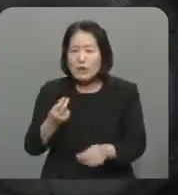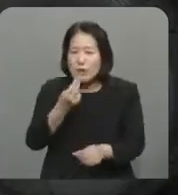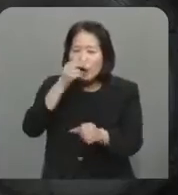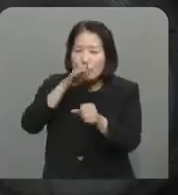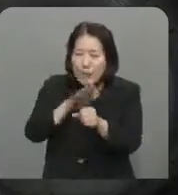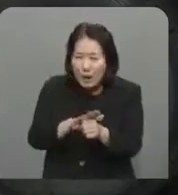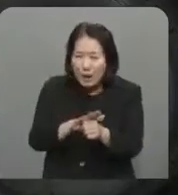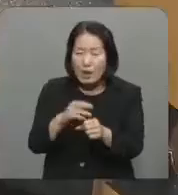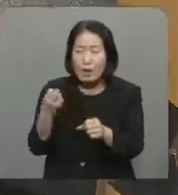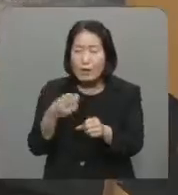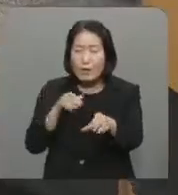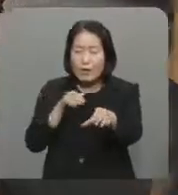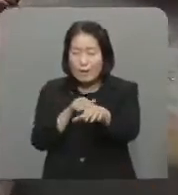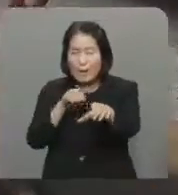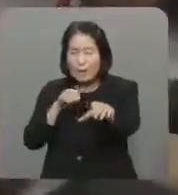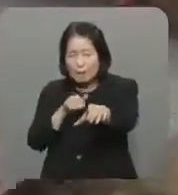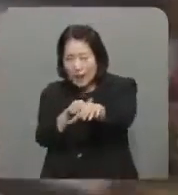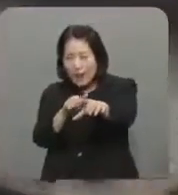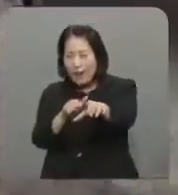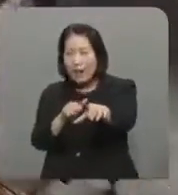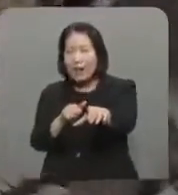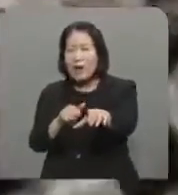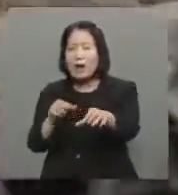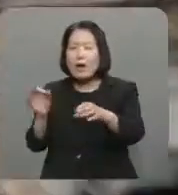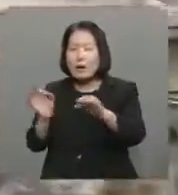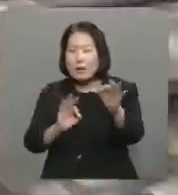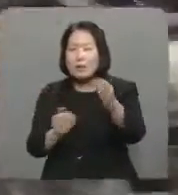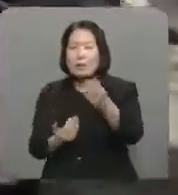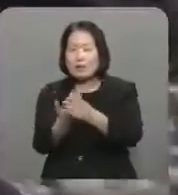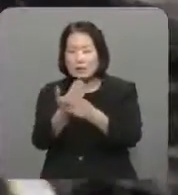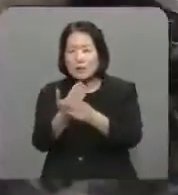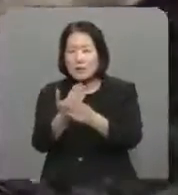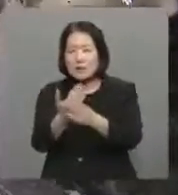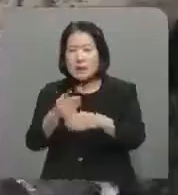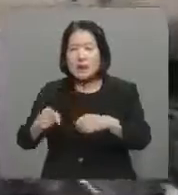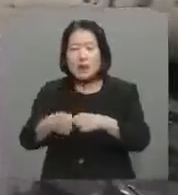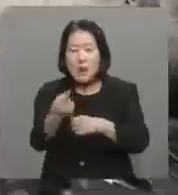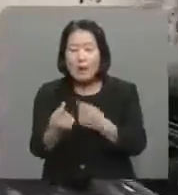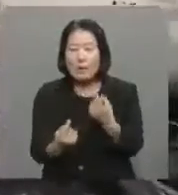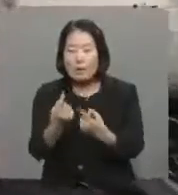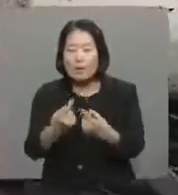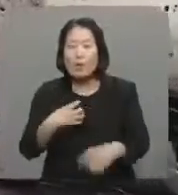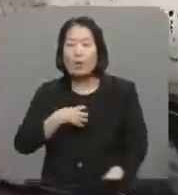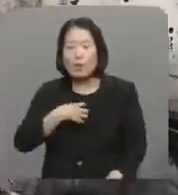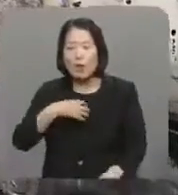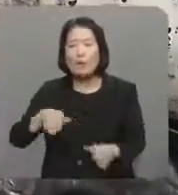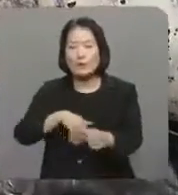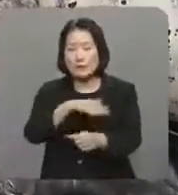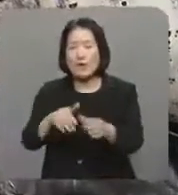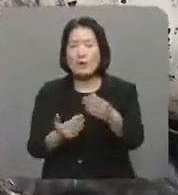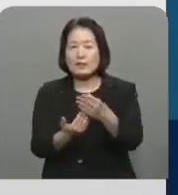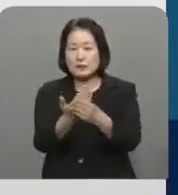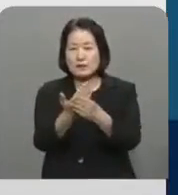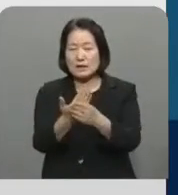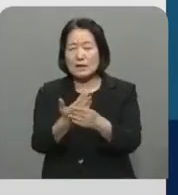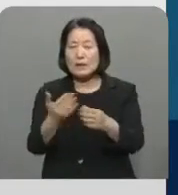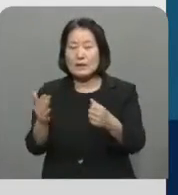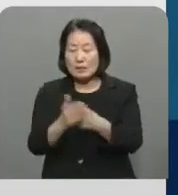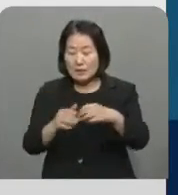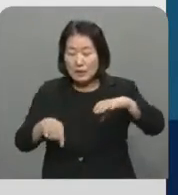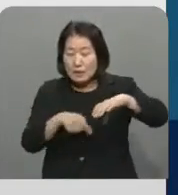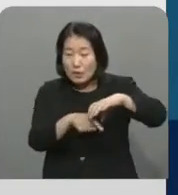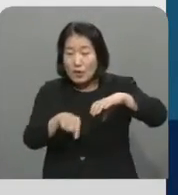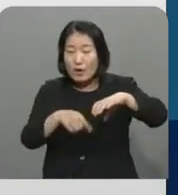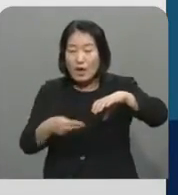2차 3차 추돌 사고 위험도 크다는 건데 터널 밖 싸고 보다 훨씬 위험하다는 것을 보여줍니다 이같은 터널 안 사고는